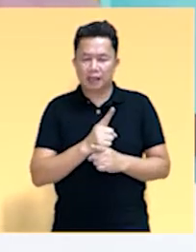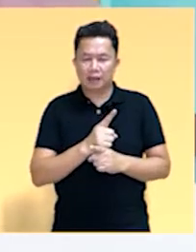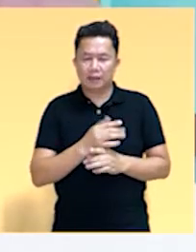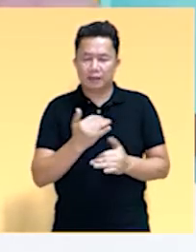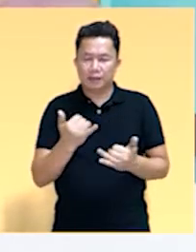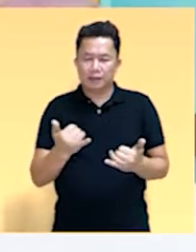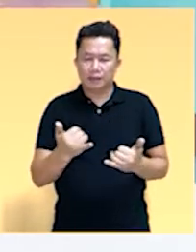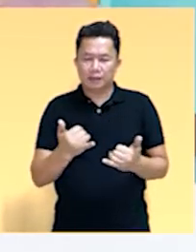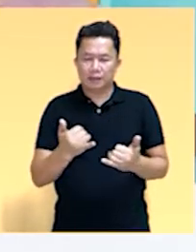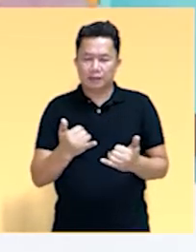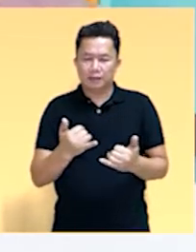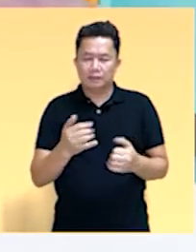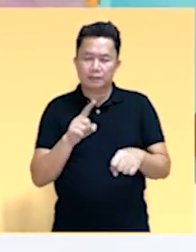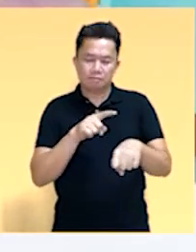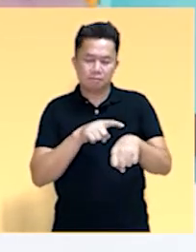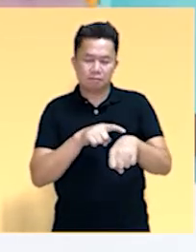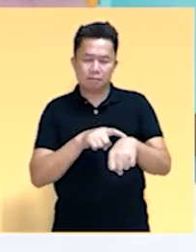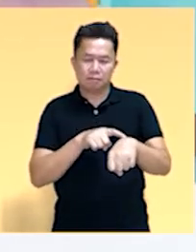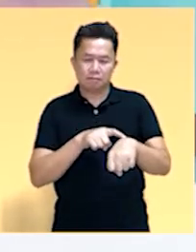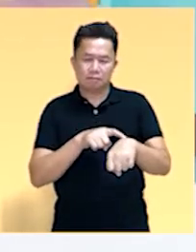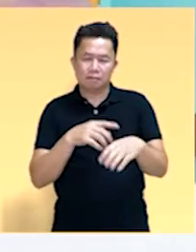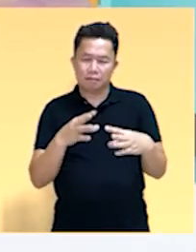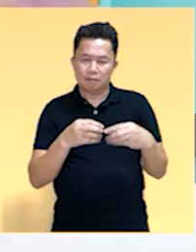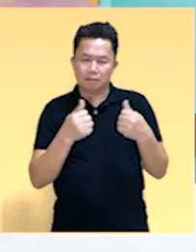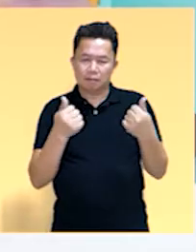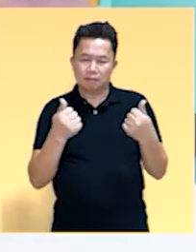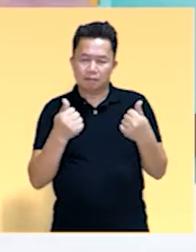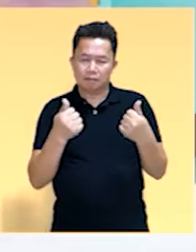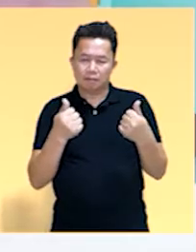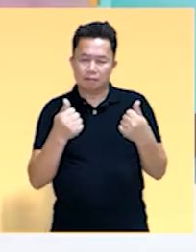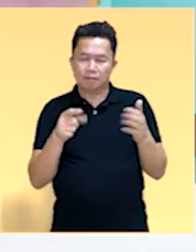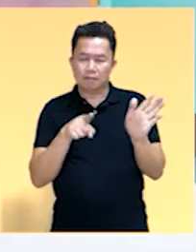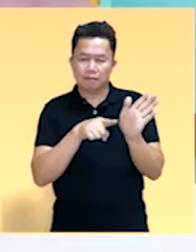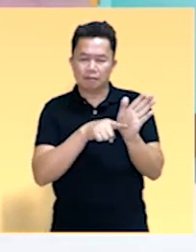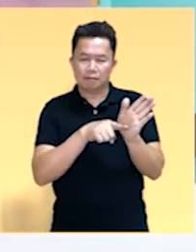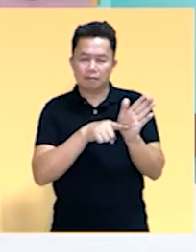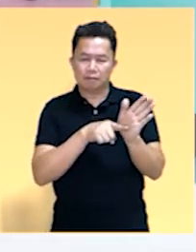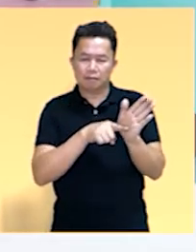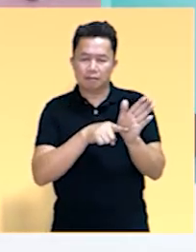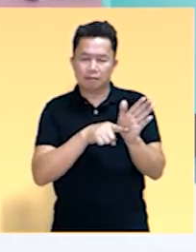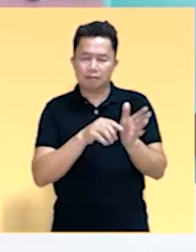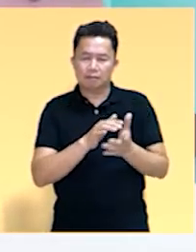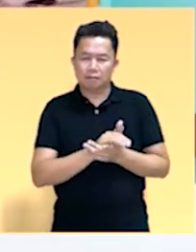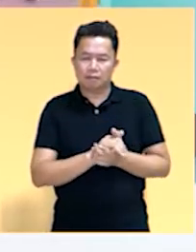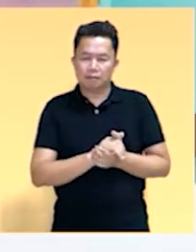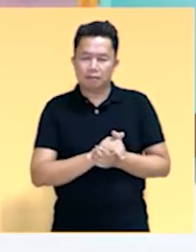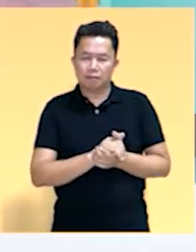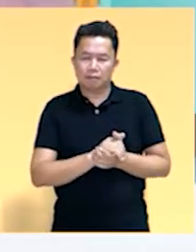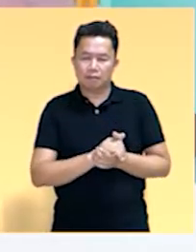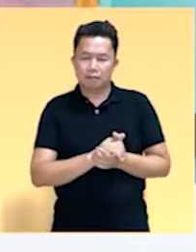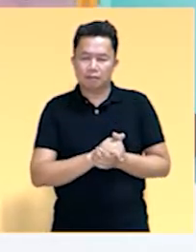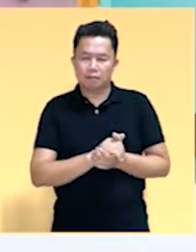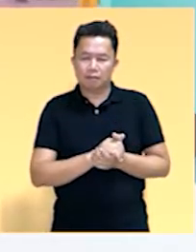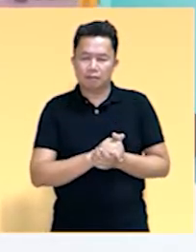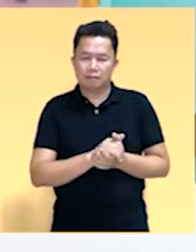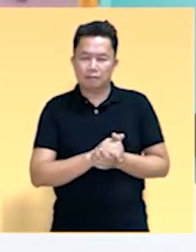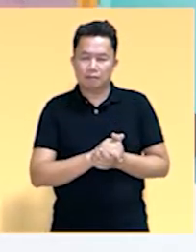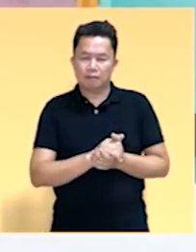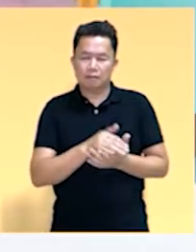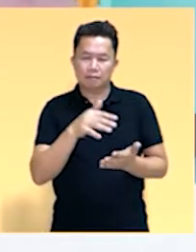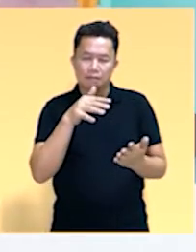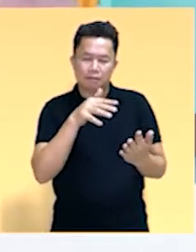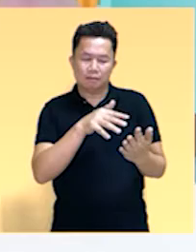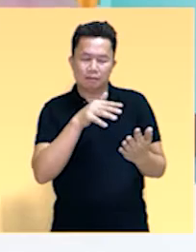Tama! Ngayon, oras na ng pagsosolve. Mag-subtract na! Paalala mga